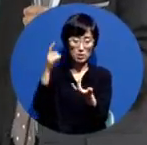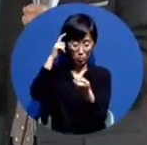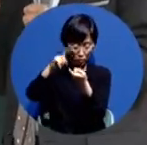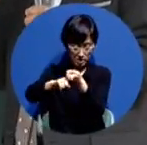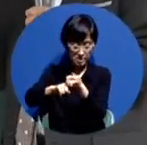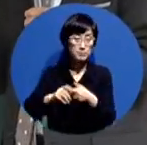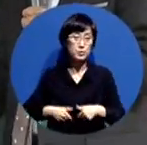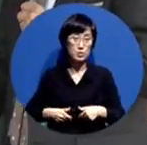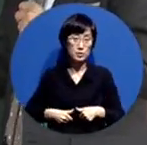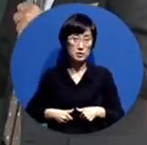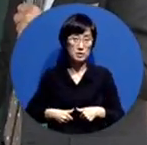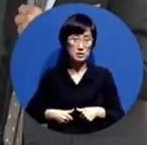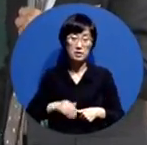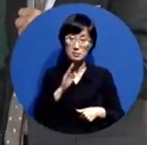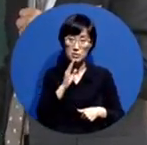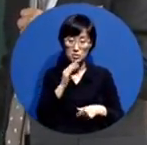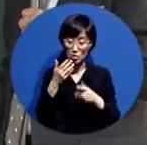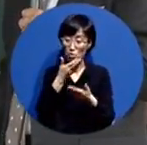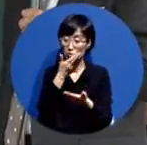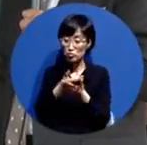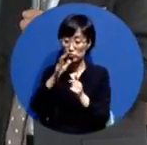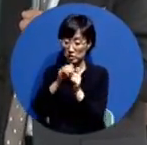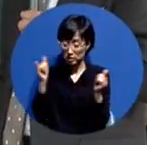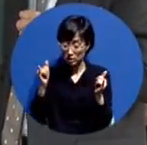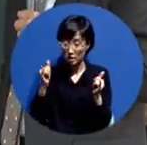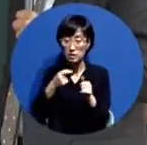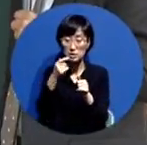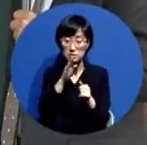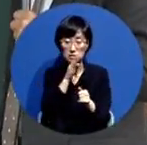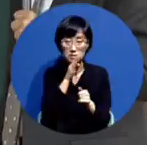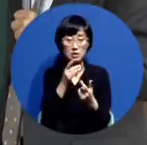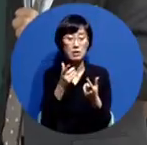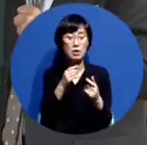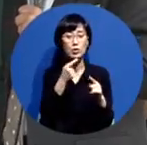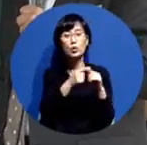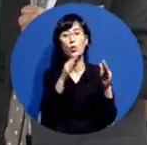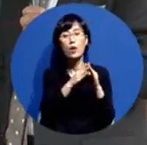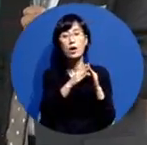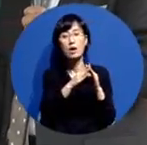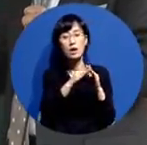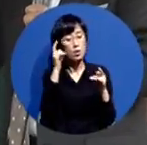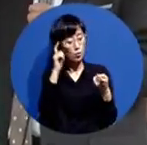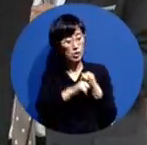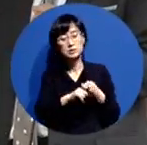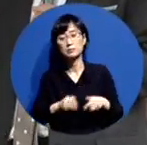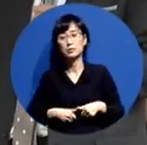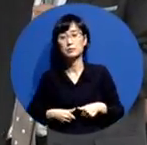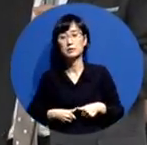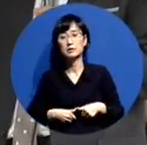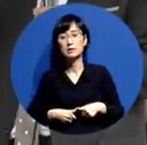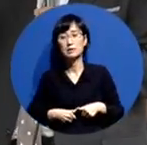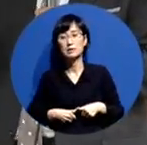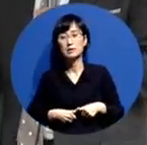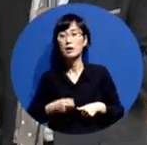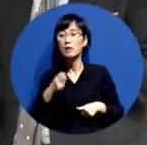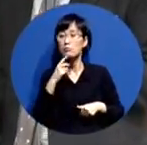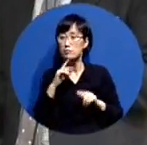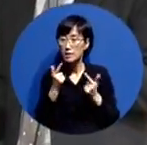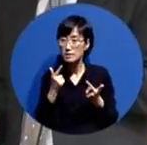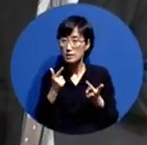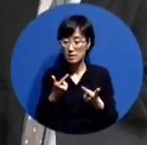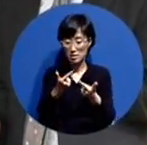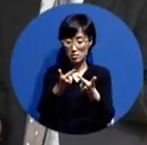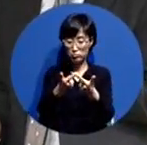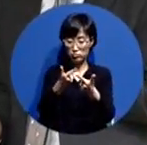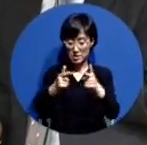事业 또중장인만큼교회도마음에둬야됩니다 并且也得心系教会 그리고여러분은부산지역의영